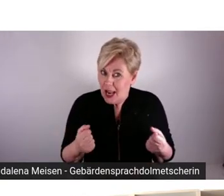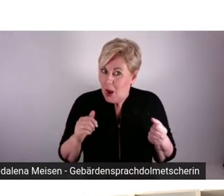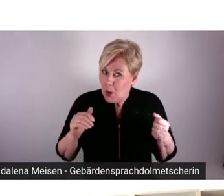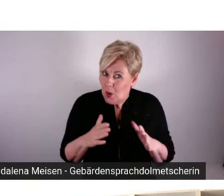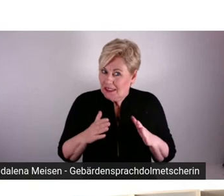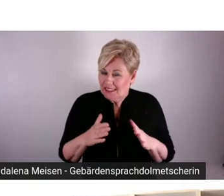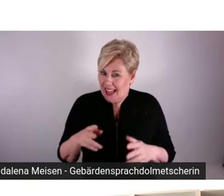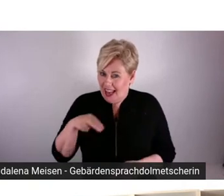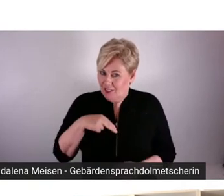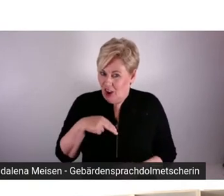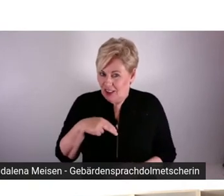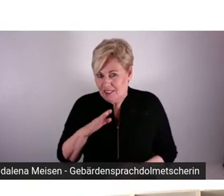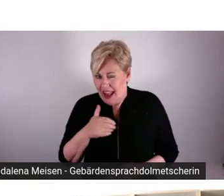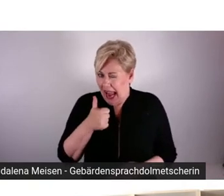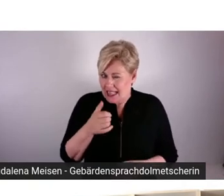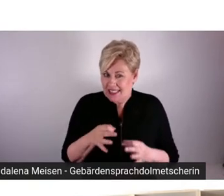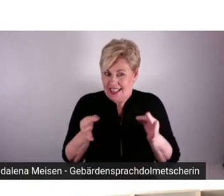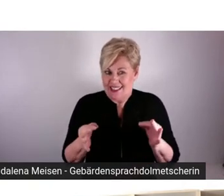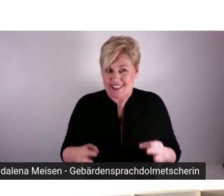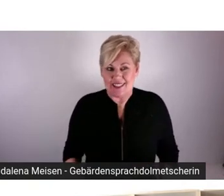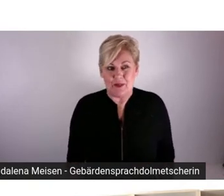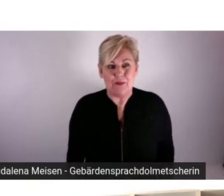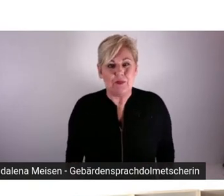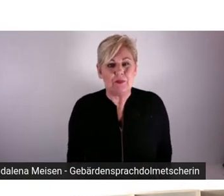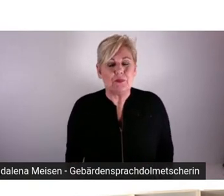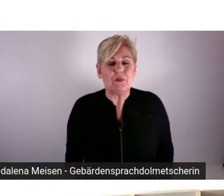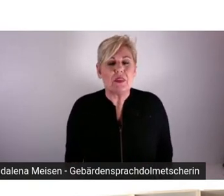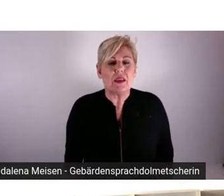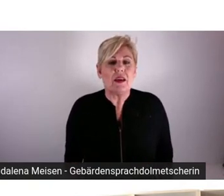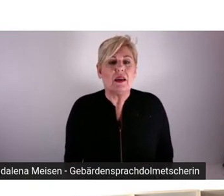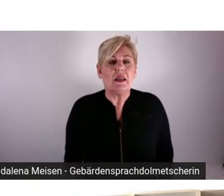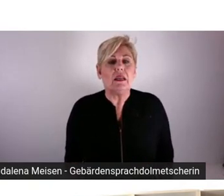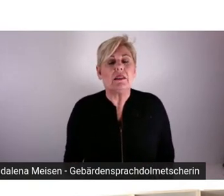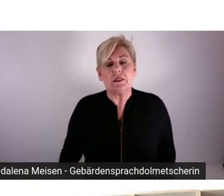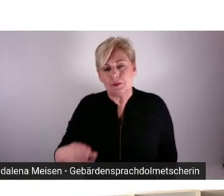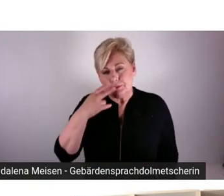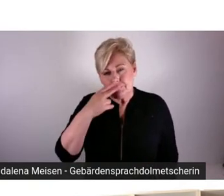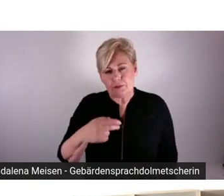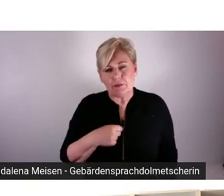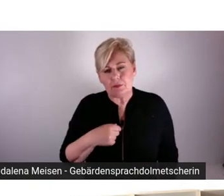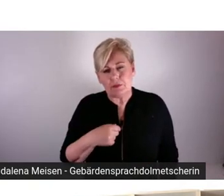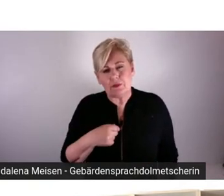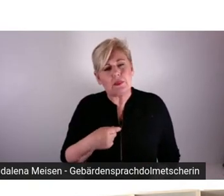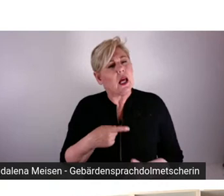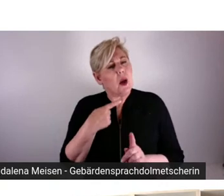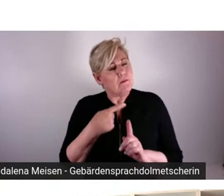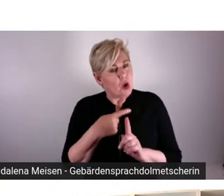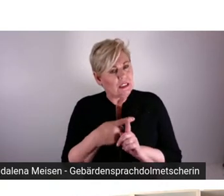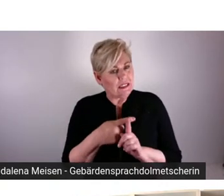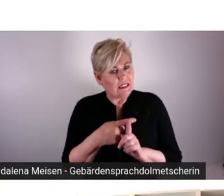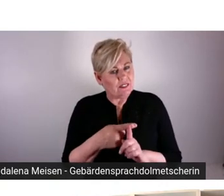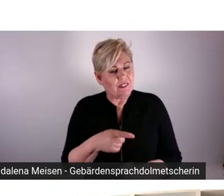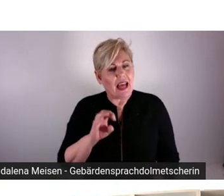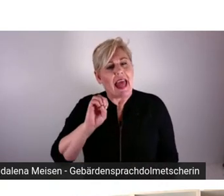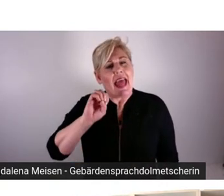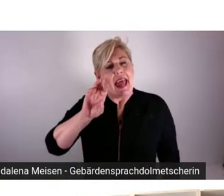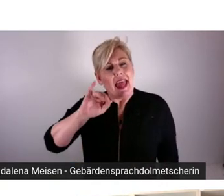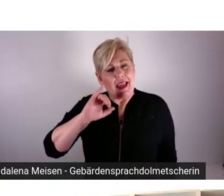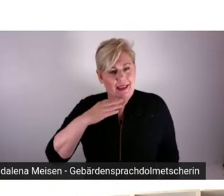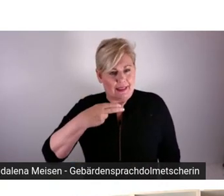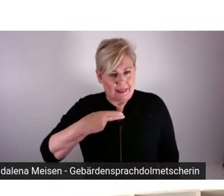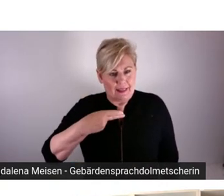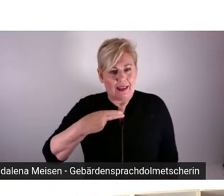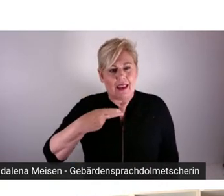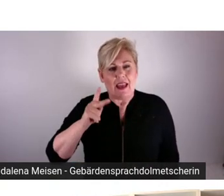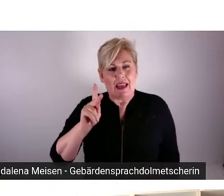Antwort, vielleicht sogar in einem Satz. Und möchte dann den Blick vielleicht auf das Positive richten. Erich Kästner hat 1930